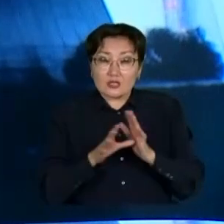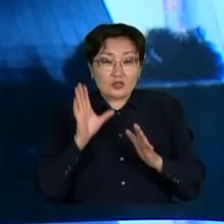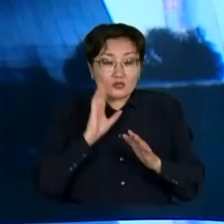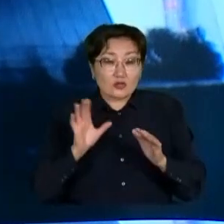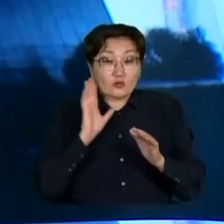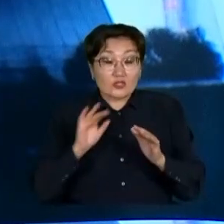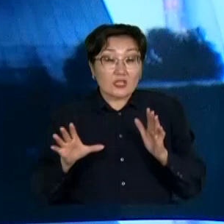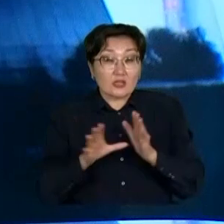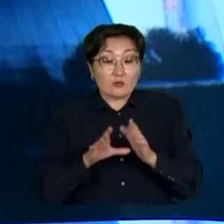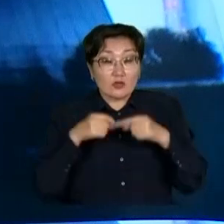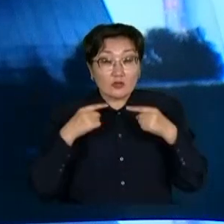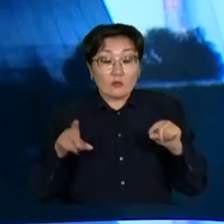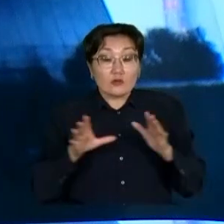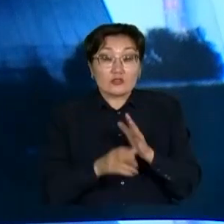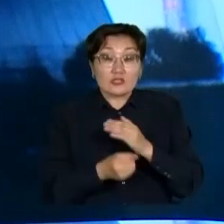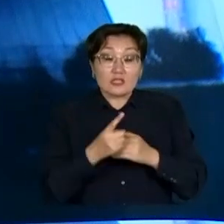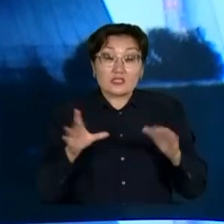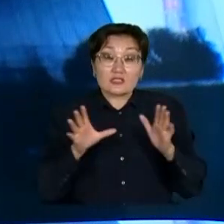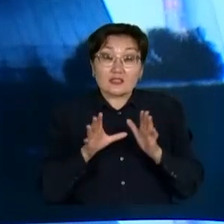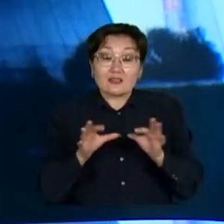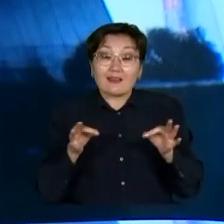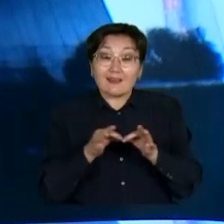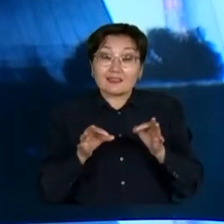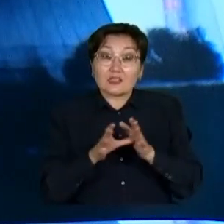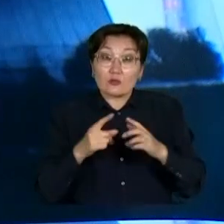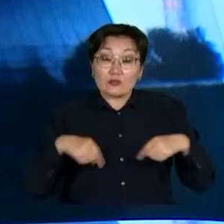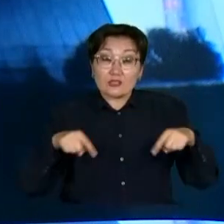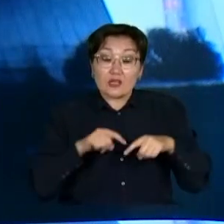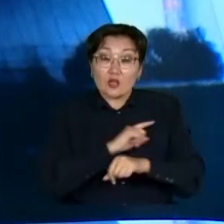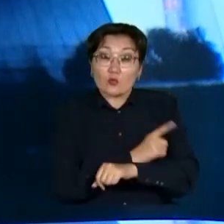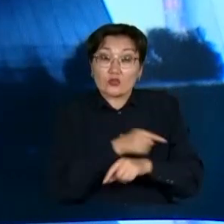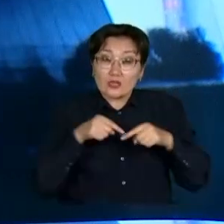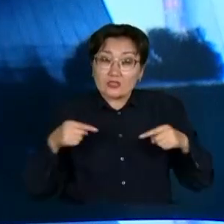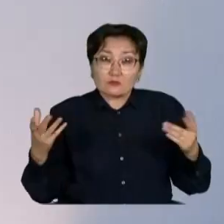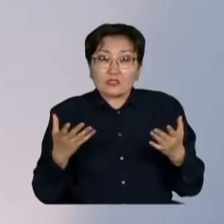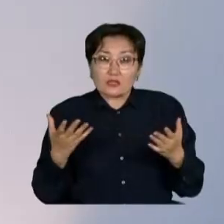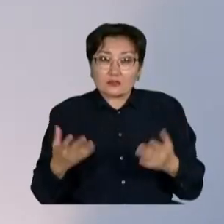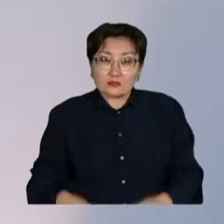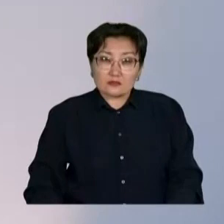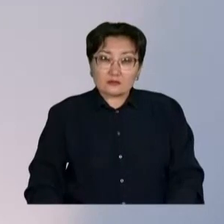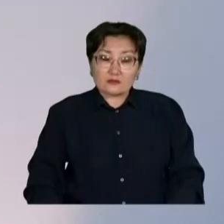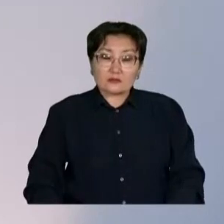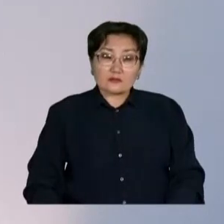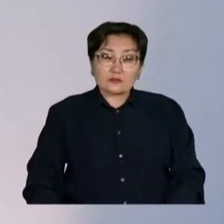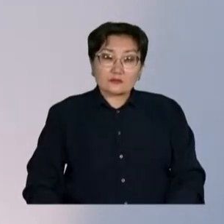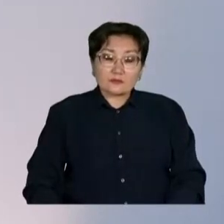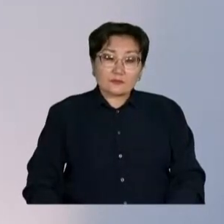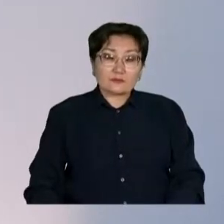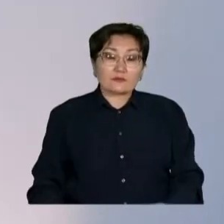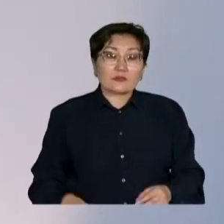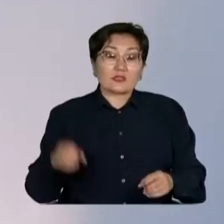басқа энергия көздерінің осы атом электр станциясының қуатынан айырмашылығы қандай? Енді